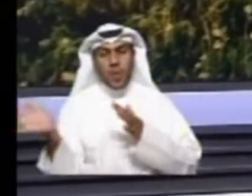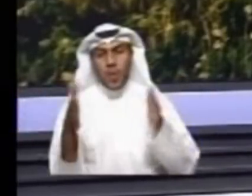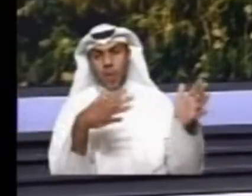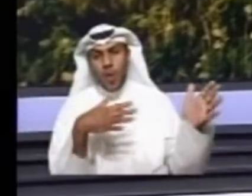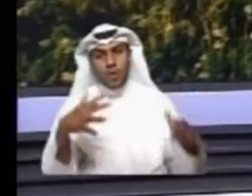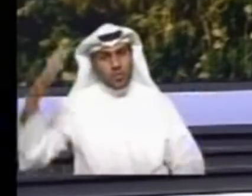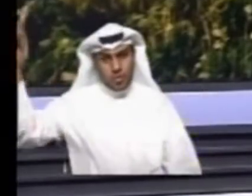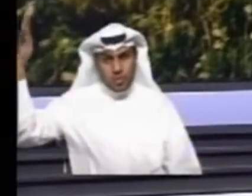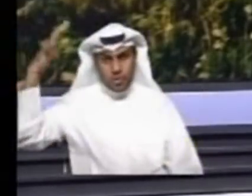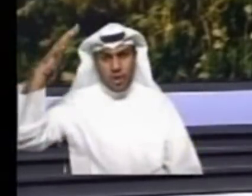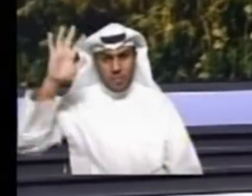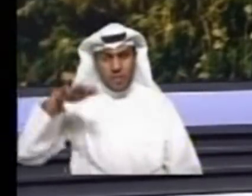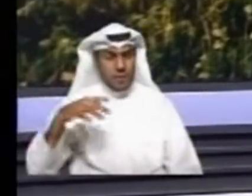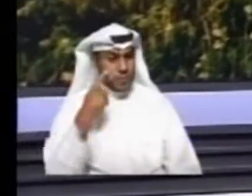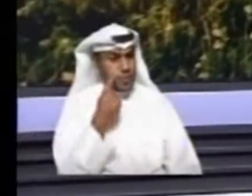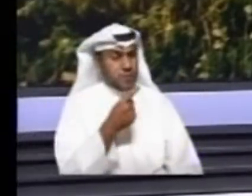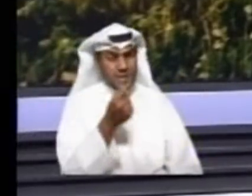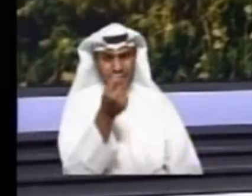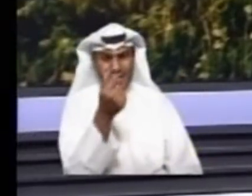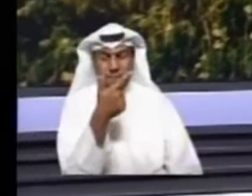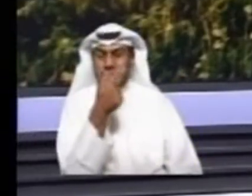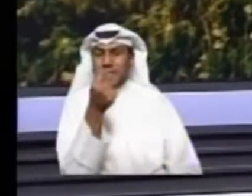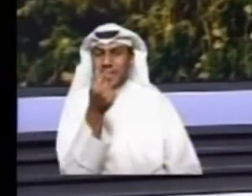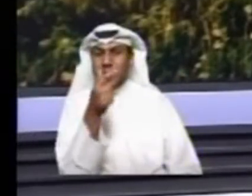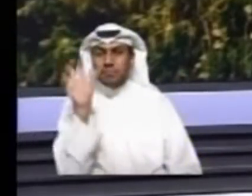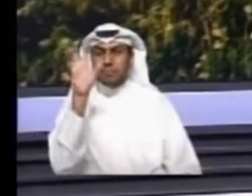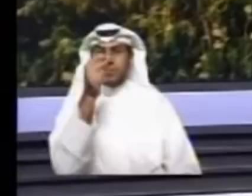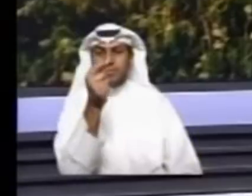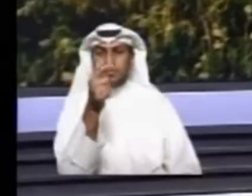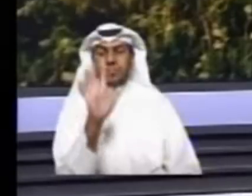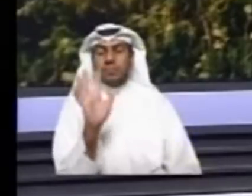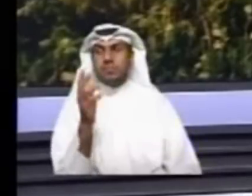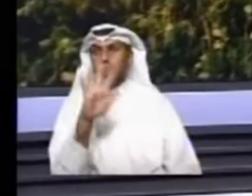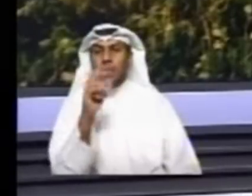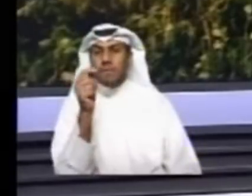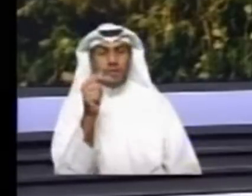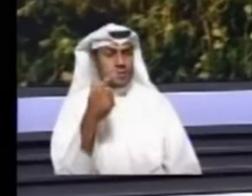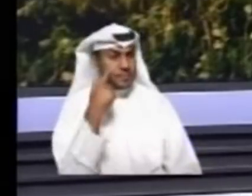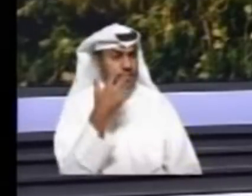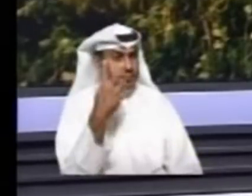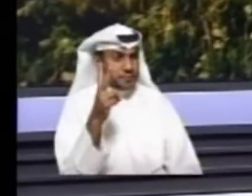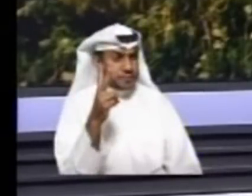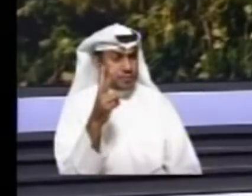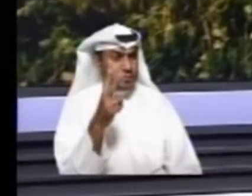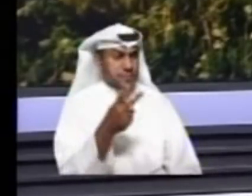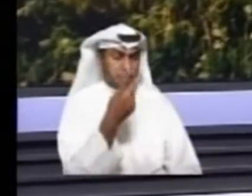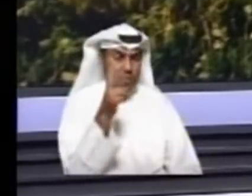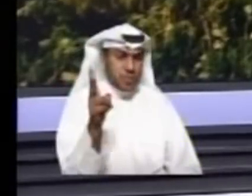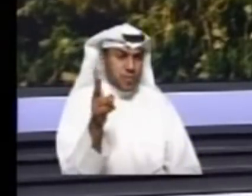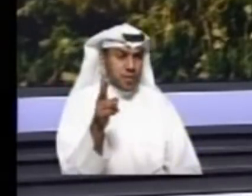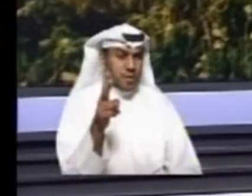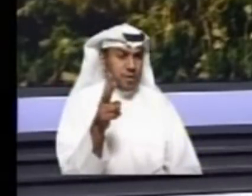اجواء مشمسه معظم الوقت وتظهر بعض السحب العاليه المتفرقه على بعض المناطق العظمى ما بين 25 الى